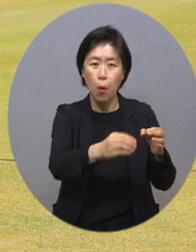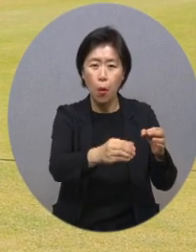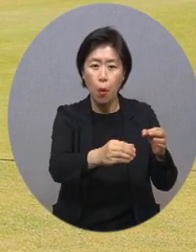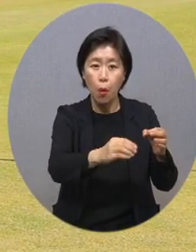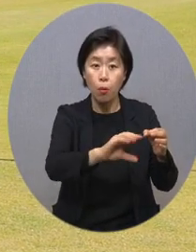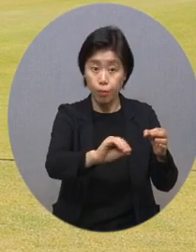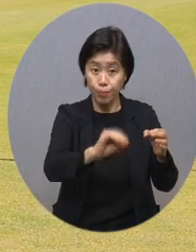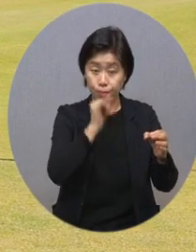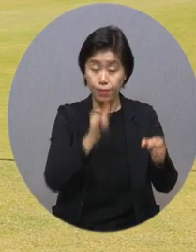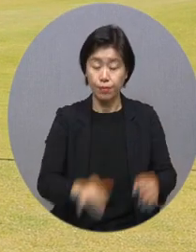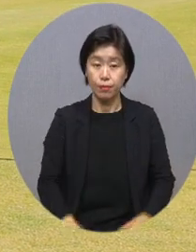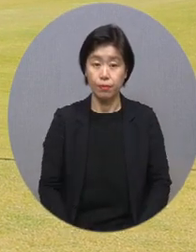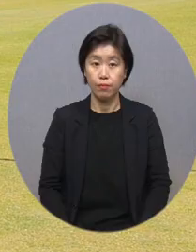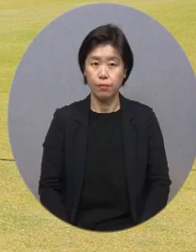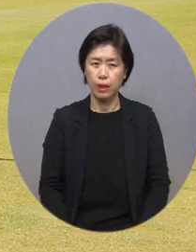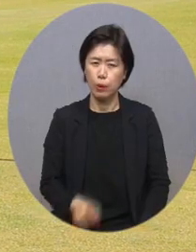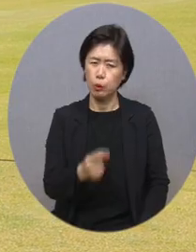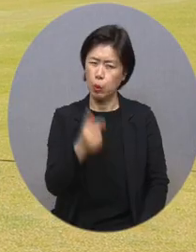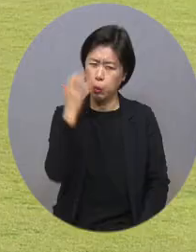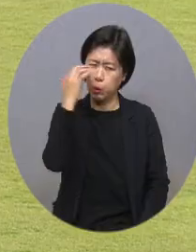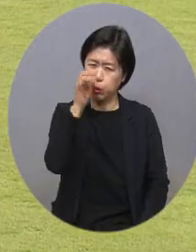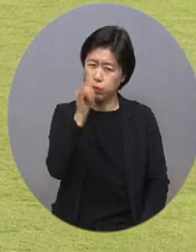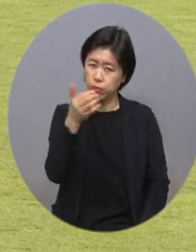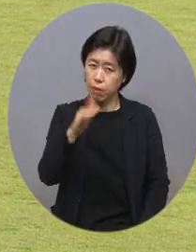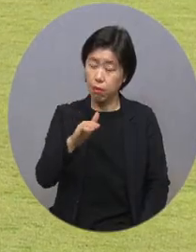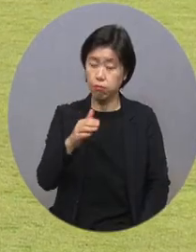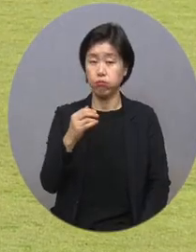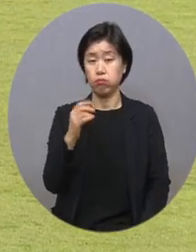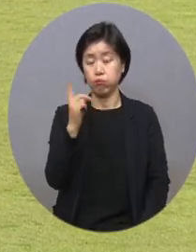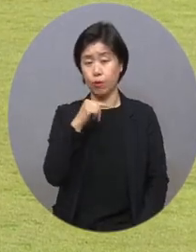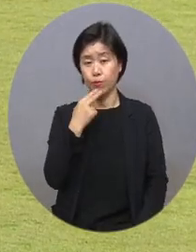이거 조금 애매하죠. 살짝 애매한데. 나쁘지 않습니다.